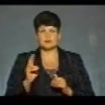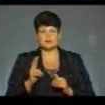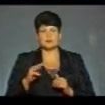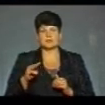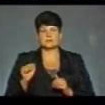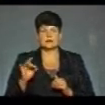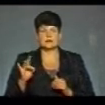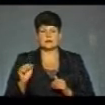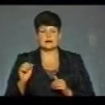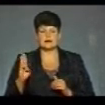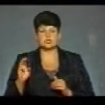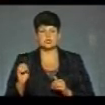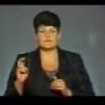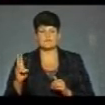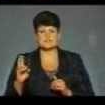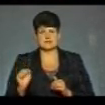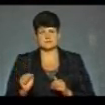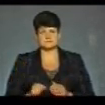Тарашевська.